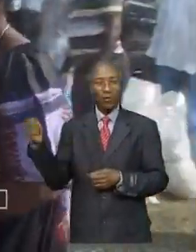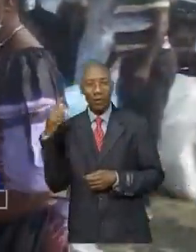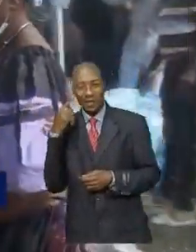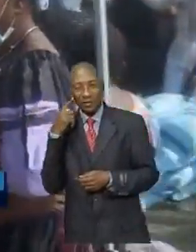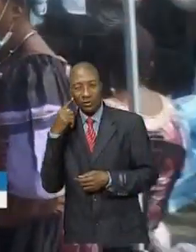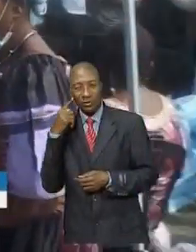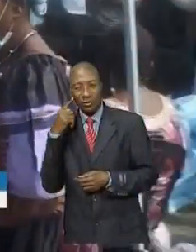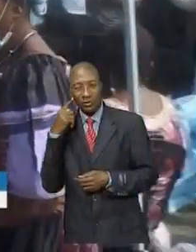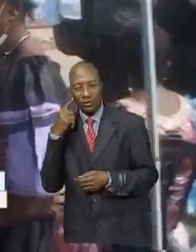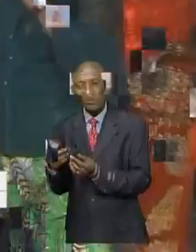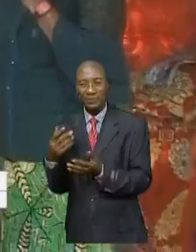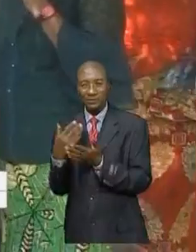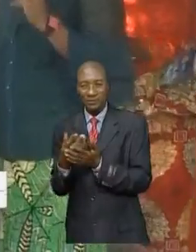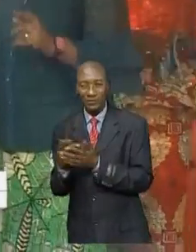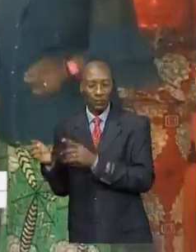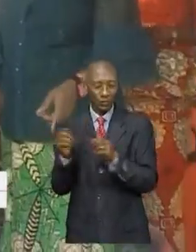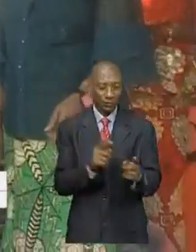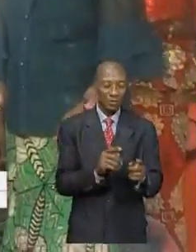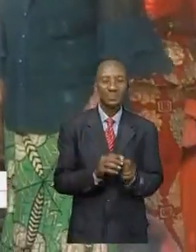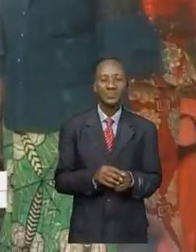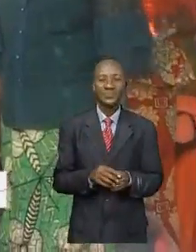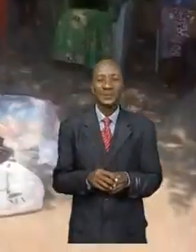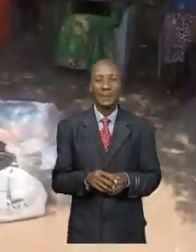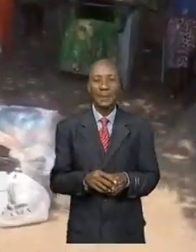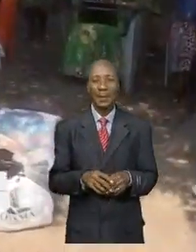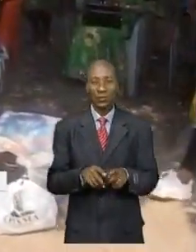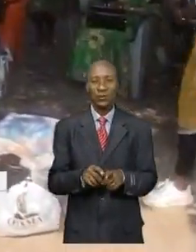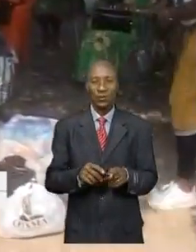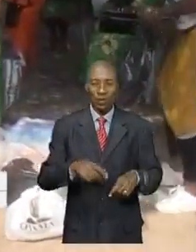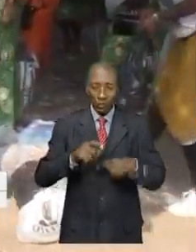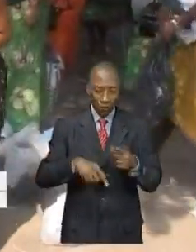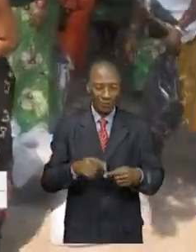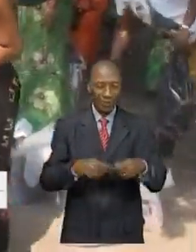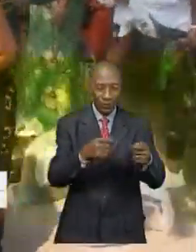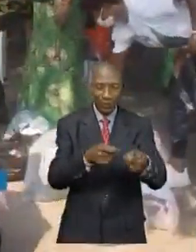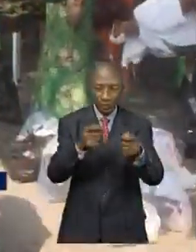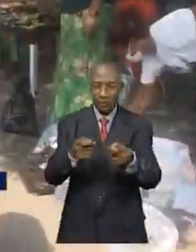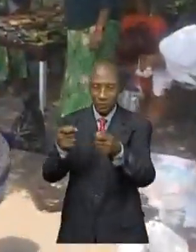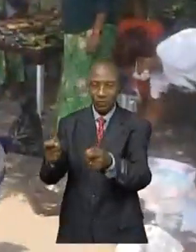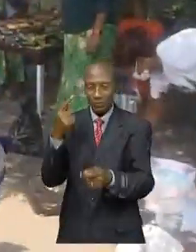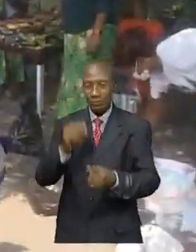Ndolo. Exception de leurs dons. À chacun donc d'emboîter les pas.